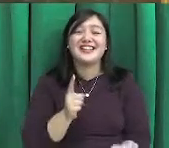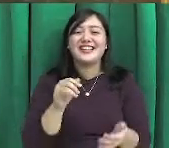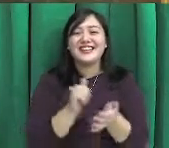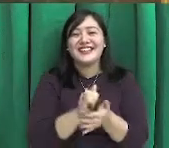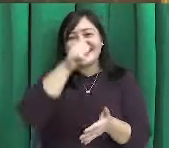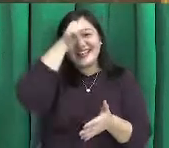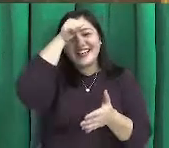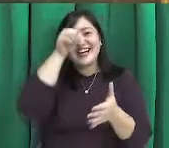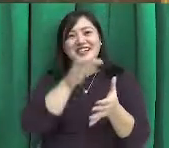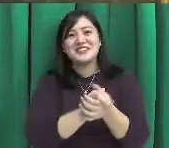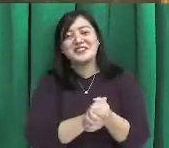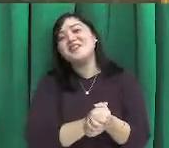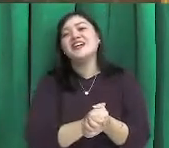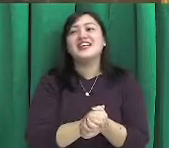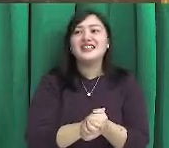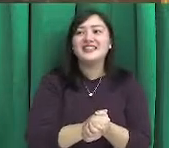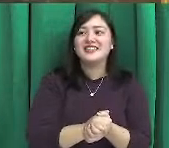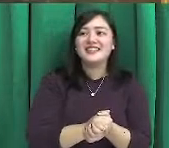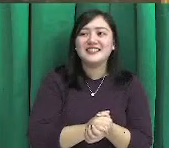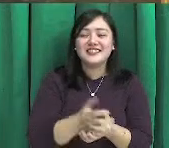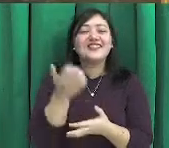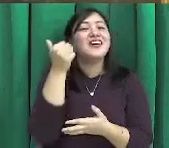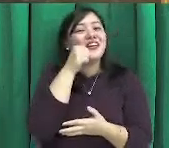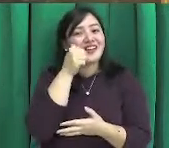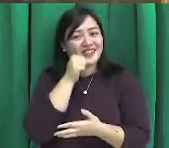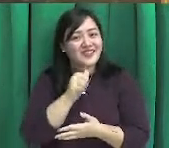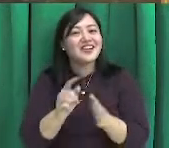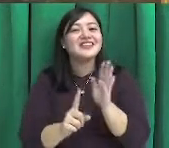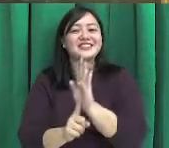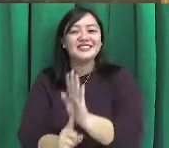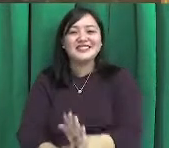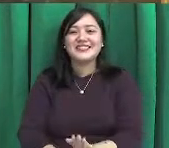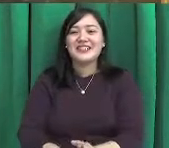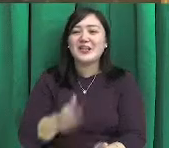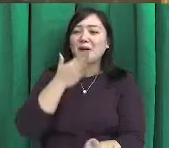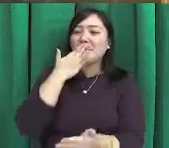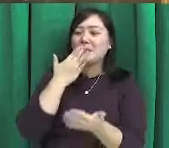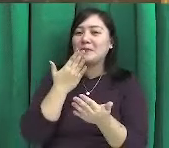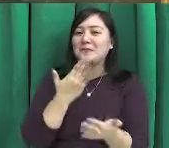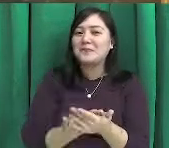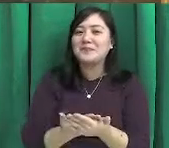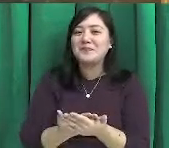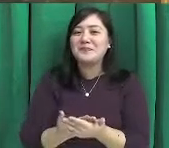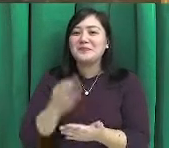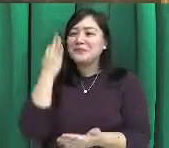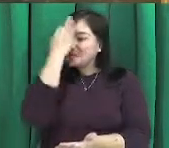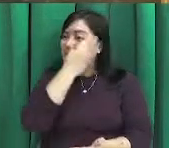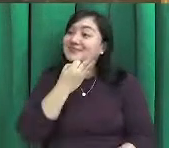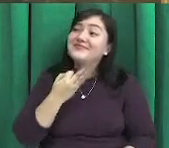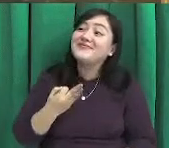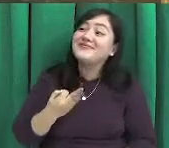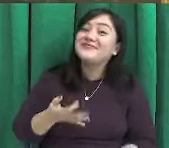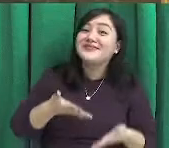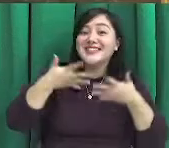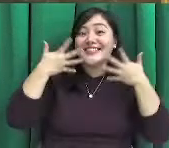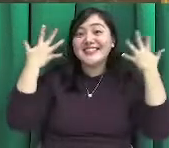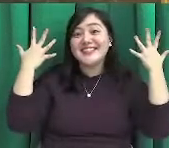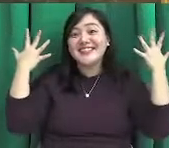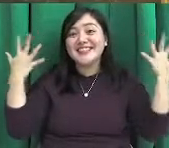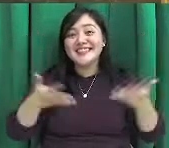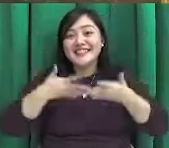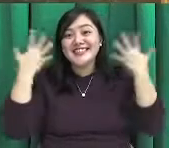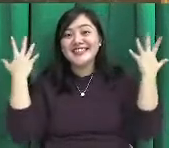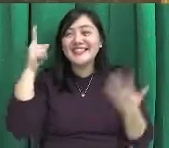Sabi ko, Noong nangliligaw siya. Noong nangliligaw po. Hindi talagang cute yan, Sinuel. Cute talaga yan. Yeah. Maraming